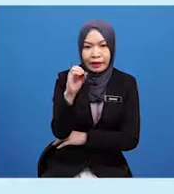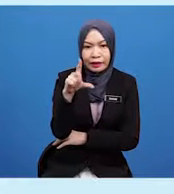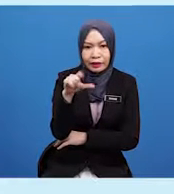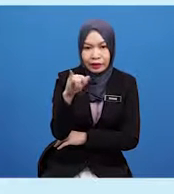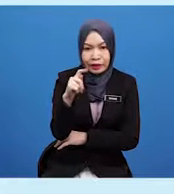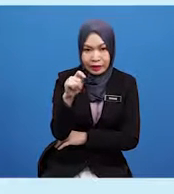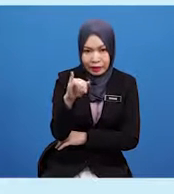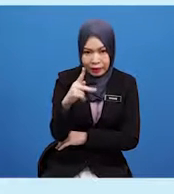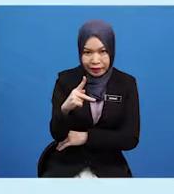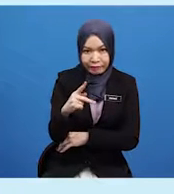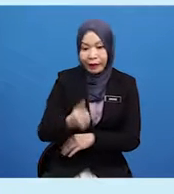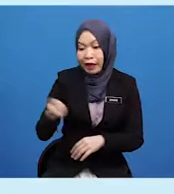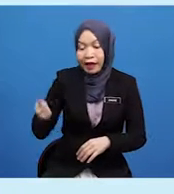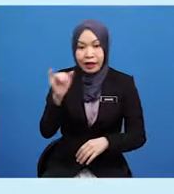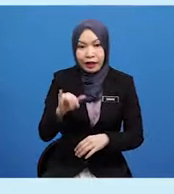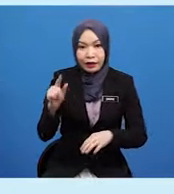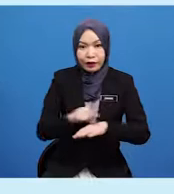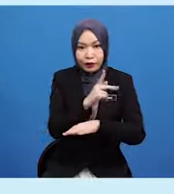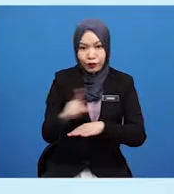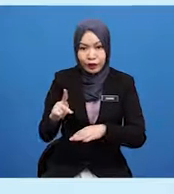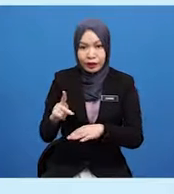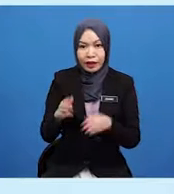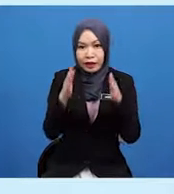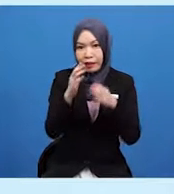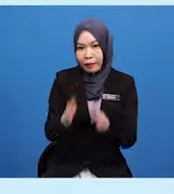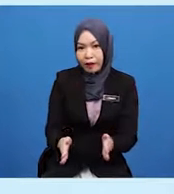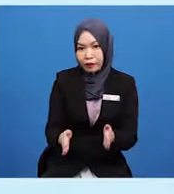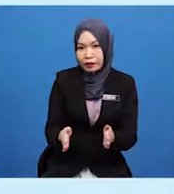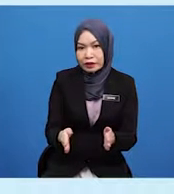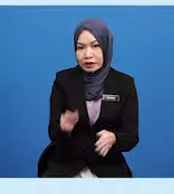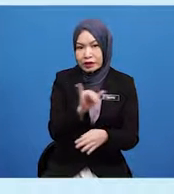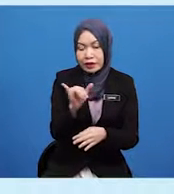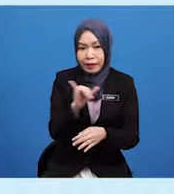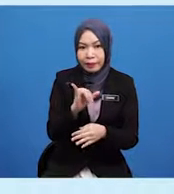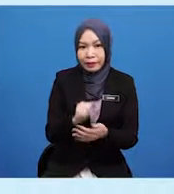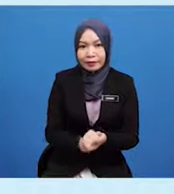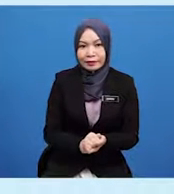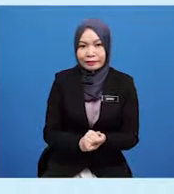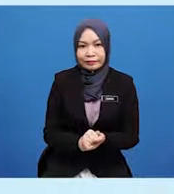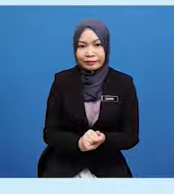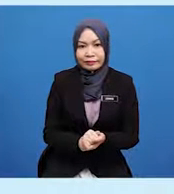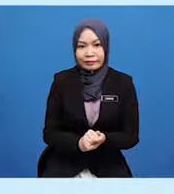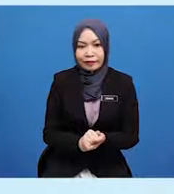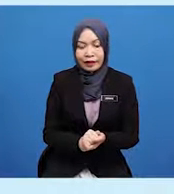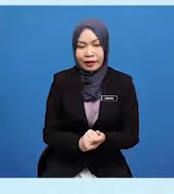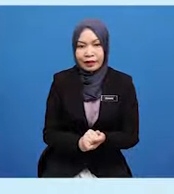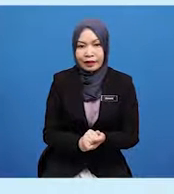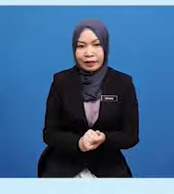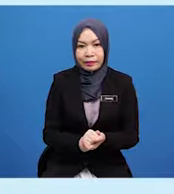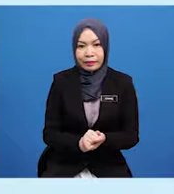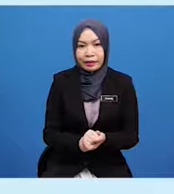peralatan yang digunakan oleh manusia masih sama manusia pada zaman mesolitik masih lagi